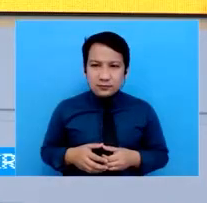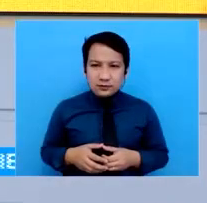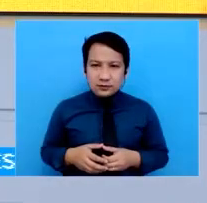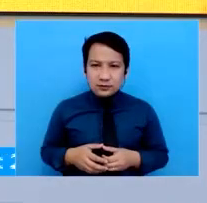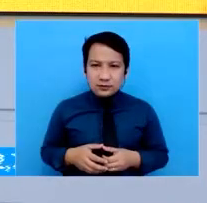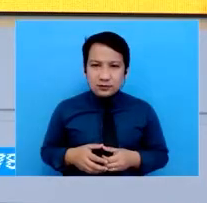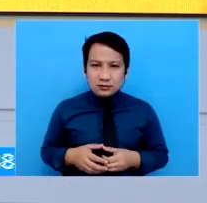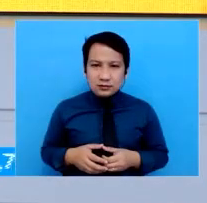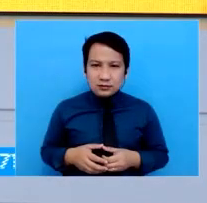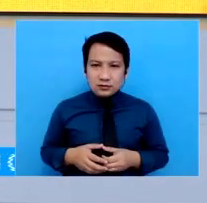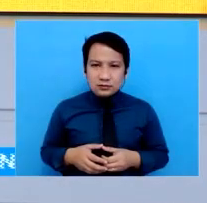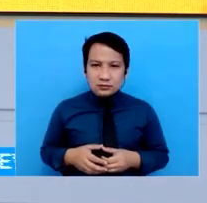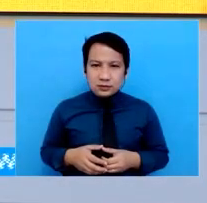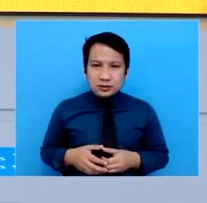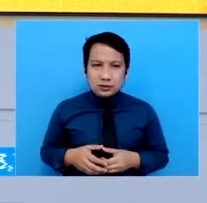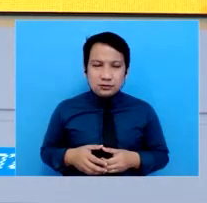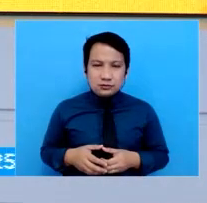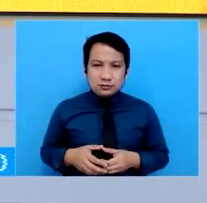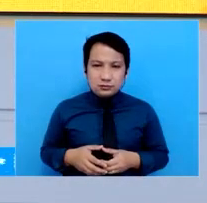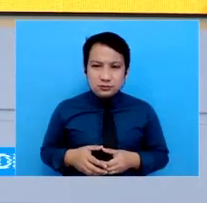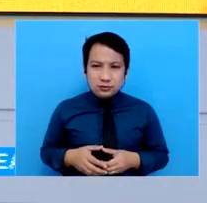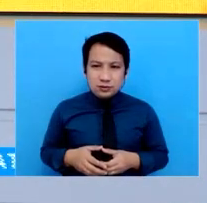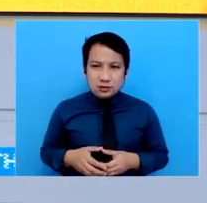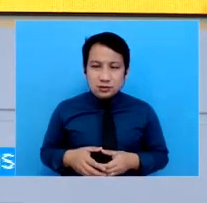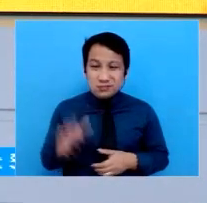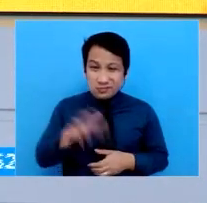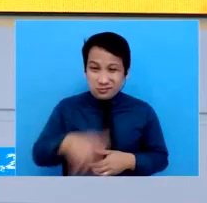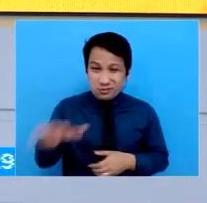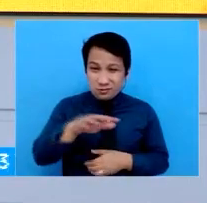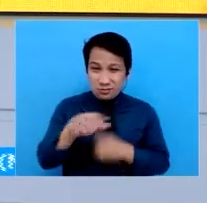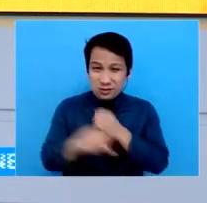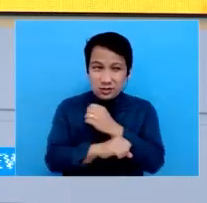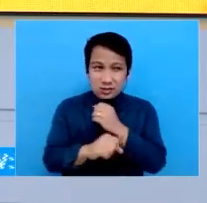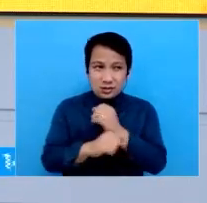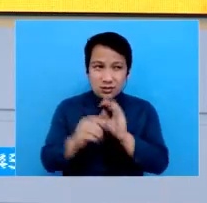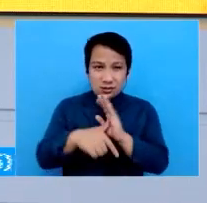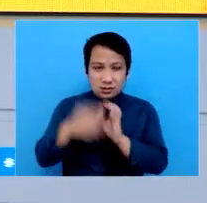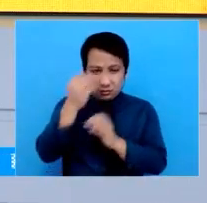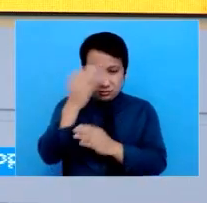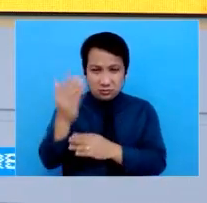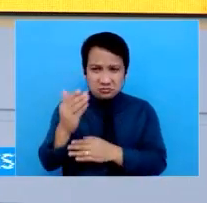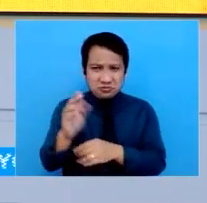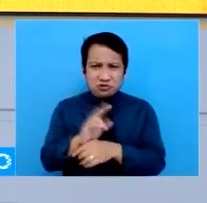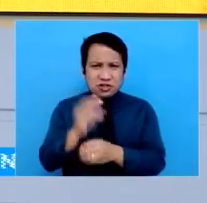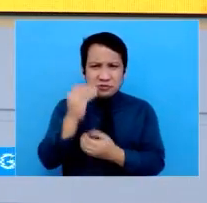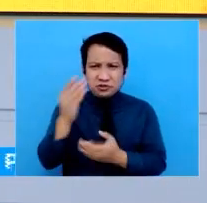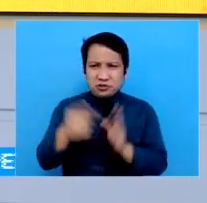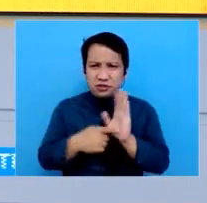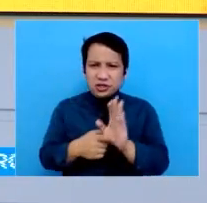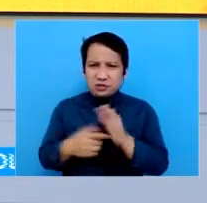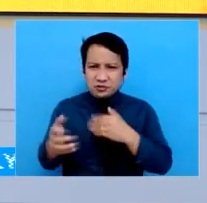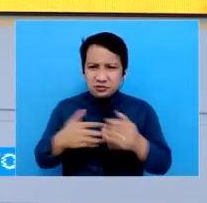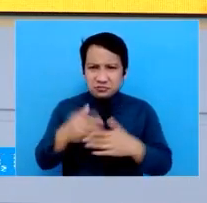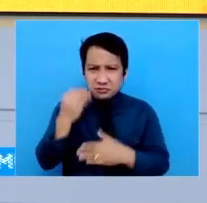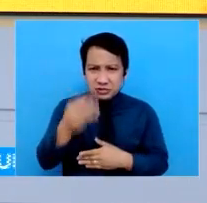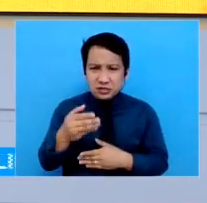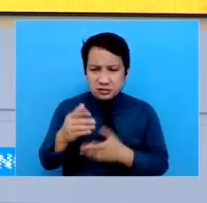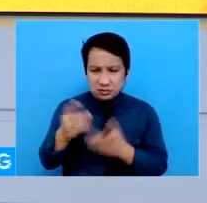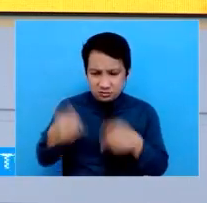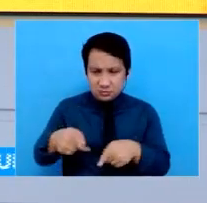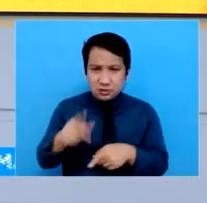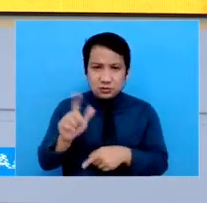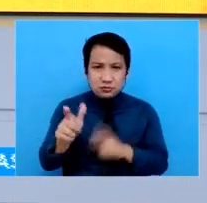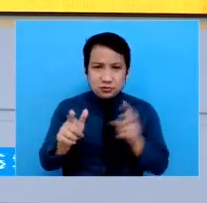Isigahan na ng COMELEC ang aligasyon na na-hack ang kanilang system at na-download ang sensitibong datos na posibleng maka-apekto sa